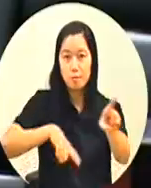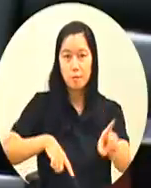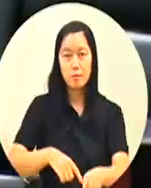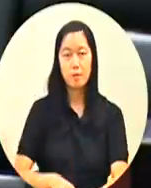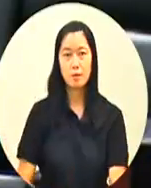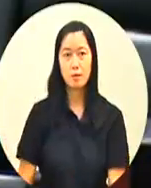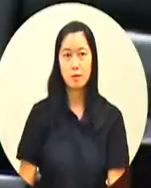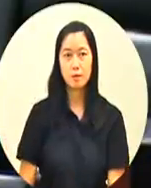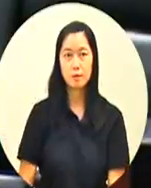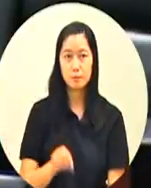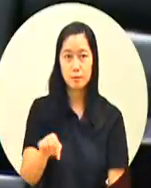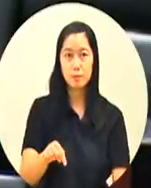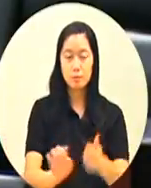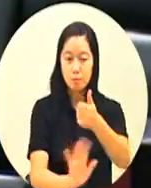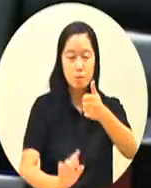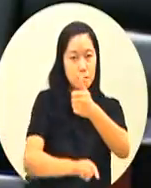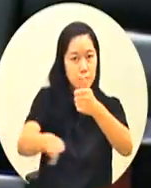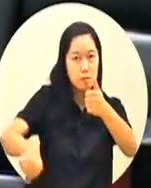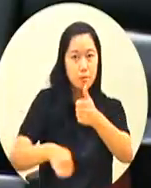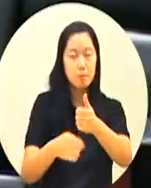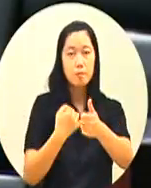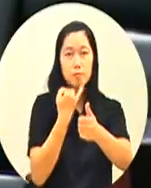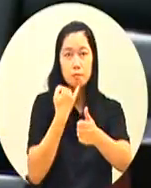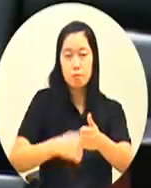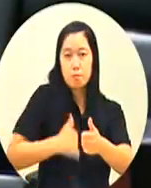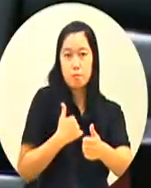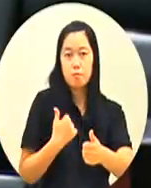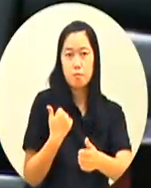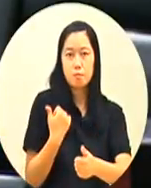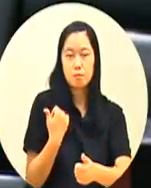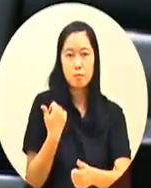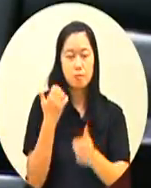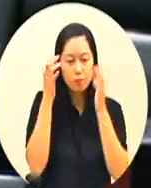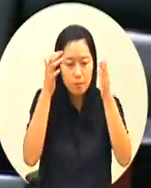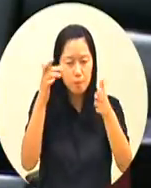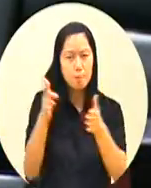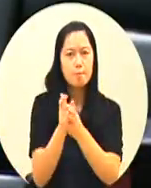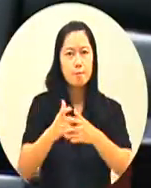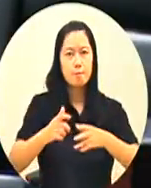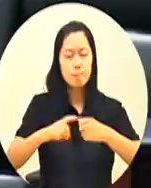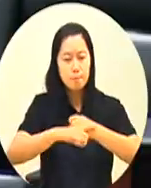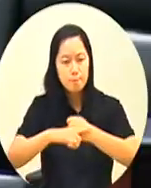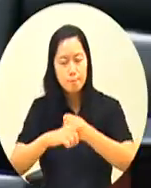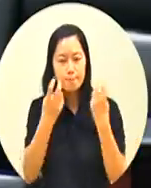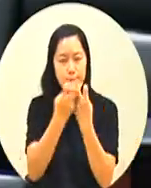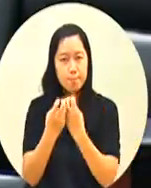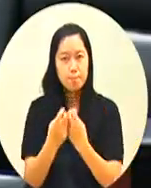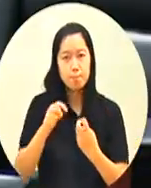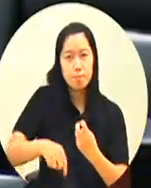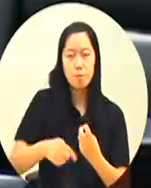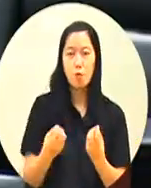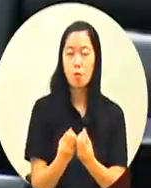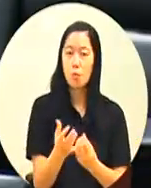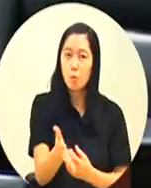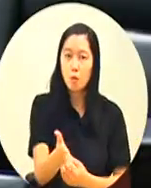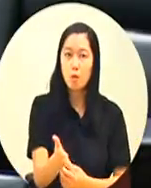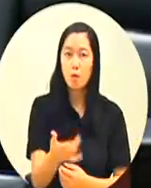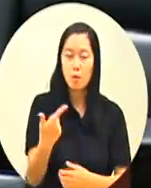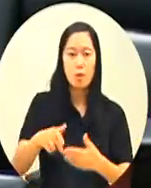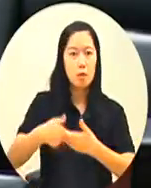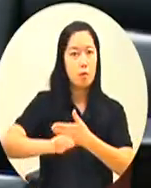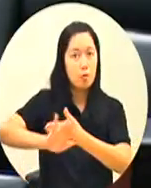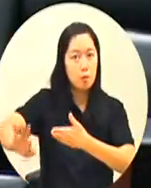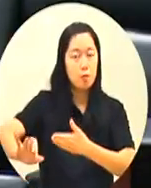分其实要请局里面的同仁跟局长，可能我们真的要去认真去探究，说为什么会这样，因为我们之后还是有其他的产业园